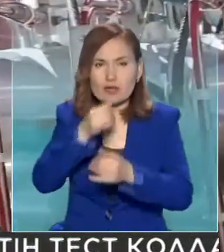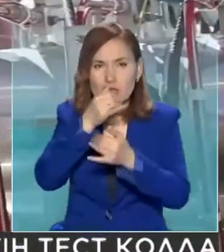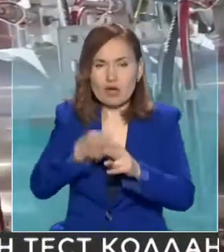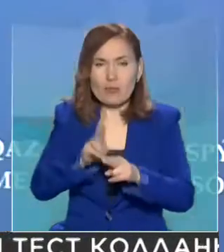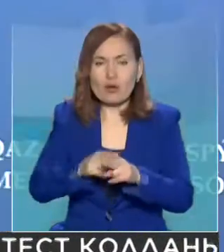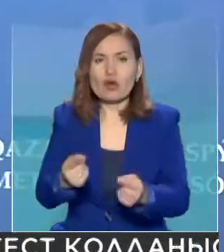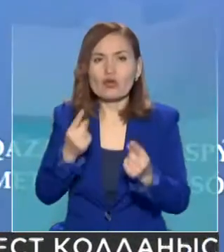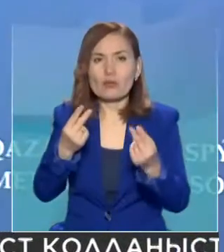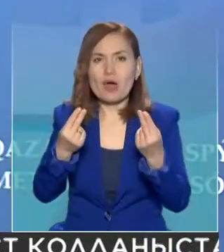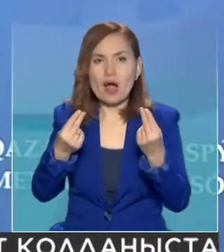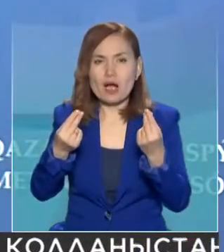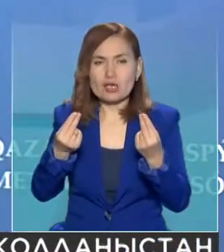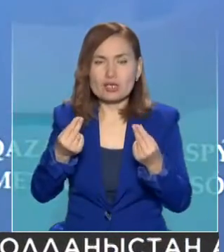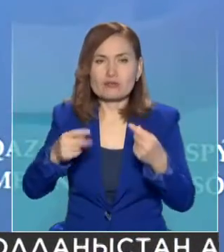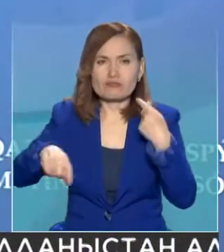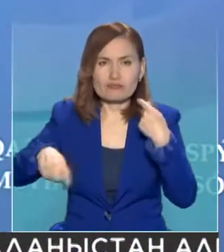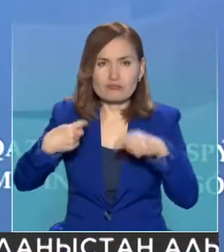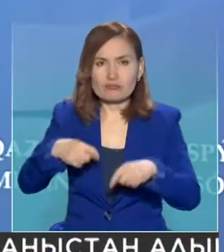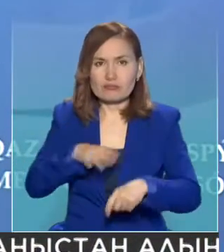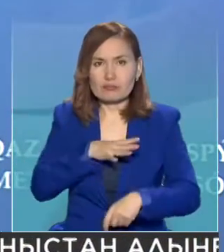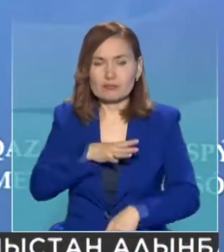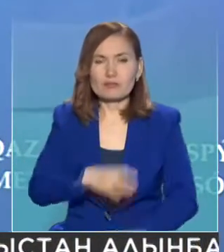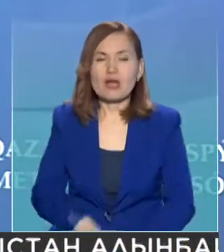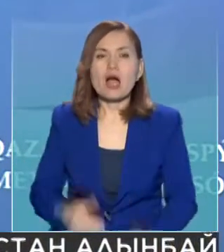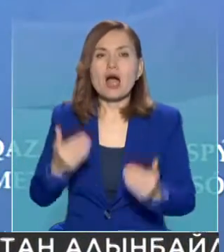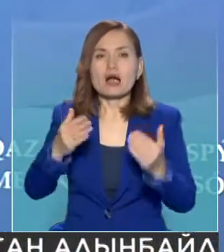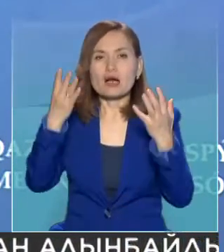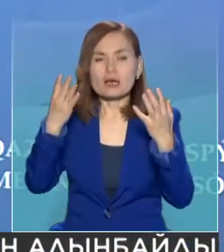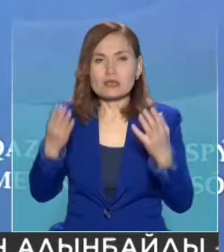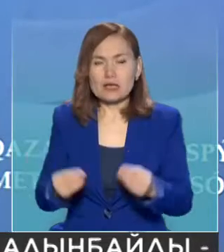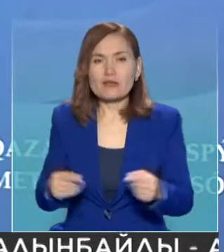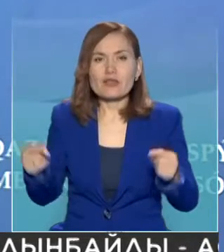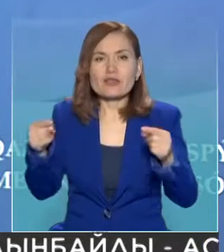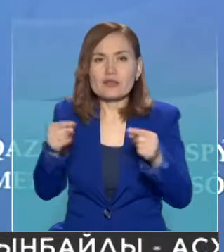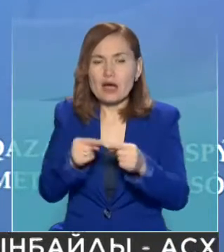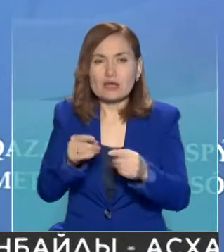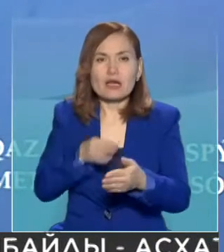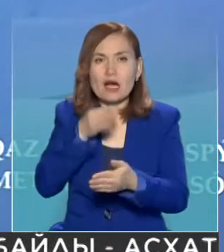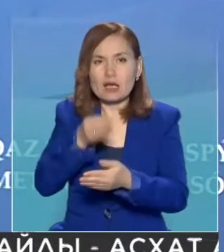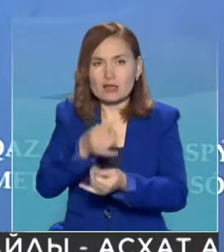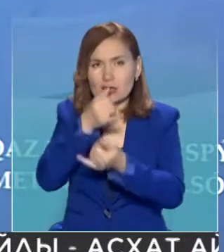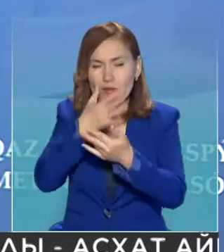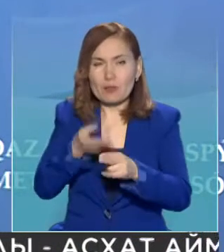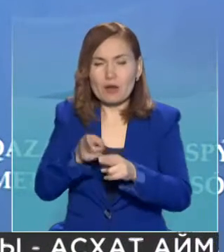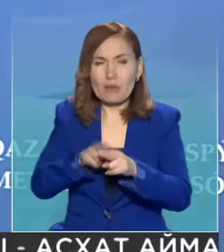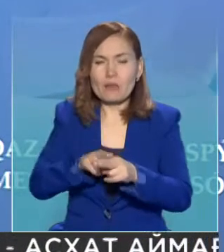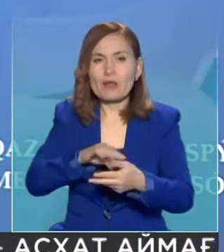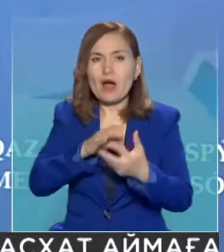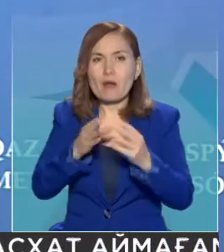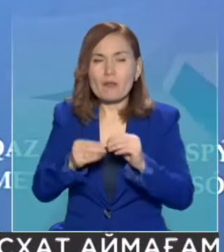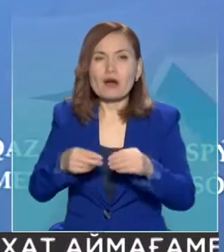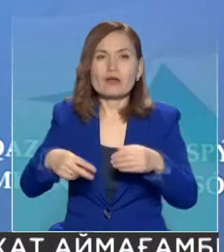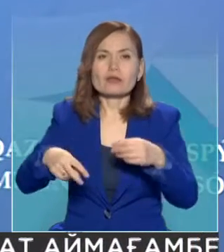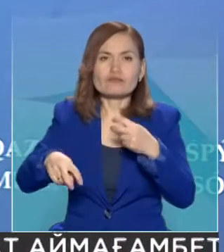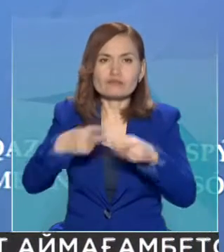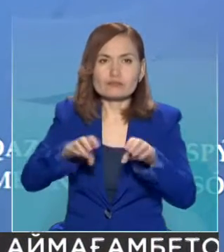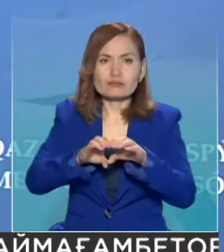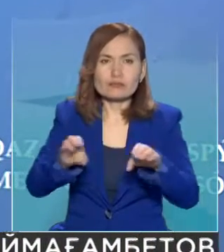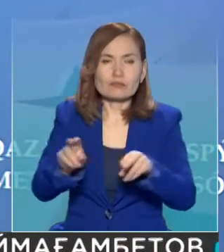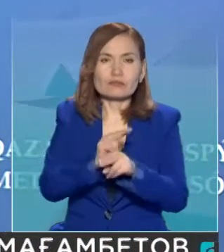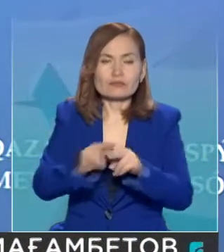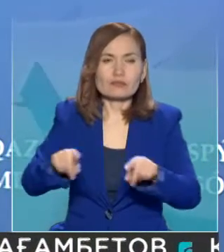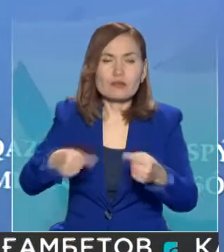табыстан қағылуда. На данном этапе никто не может. Қазіргі кезеңде нақты санды ешкім айта алмайды, өйткені бәрі келген ақаудың қанша уақытта